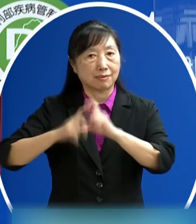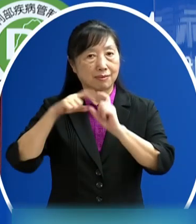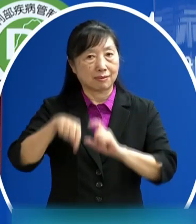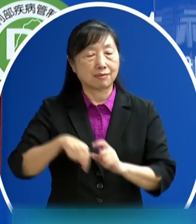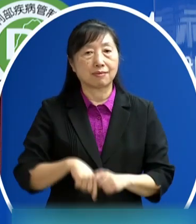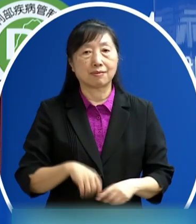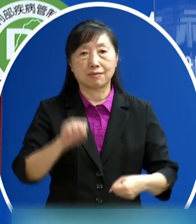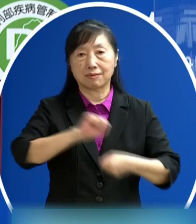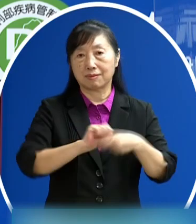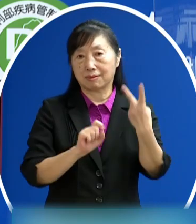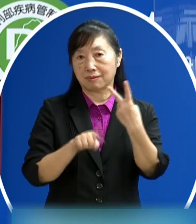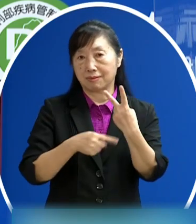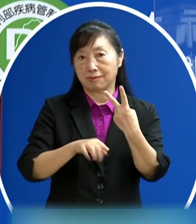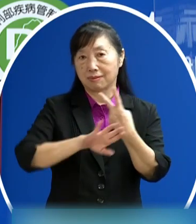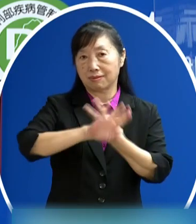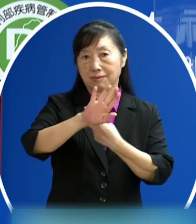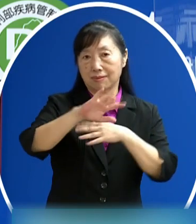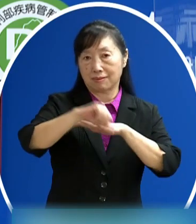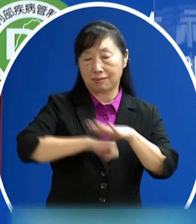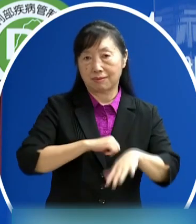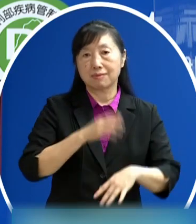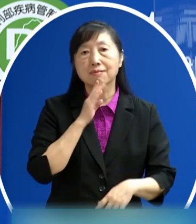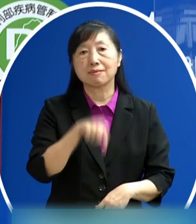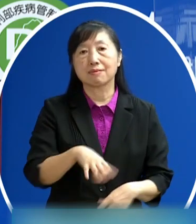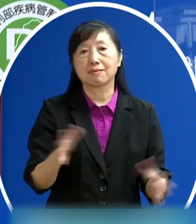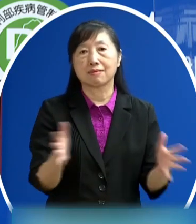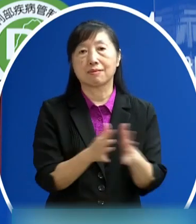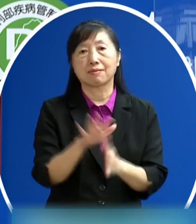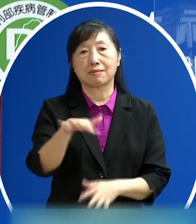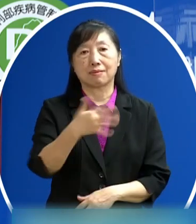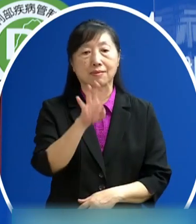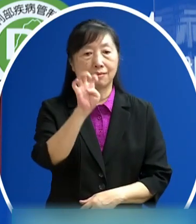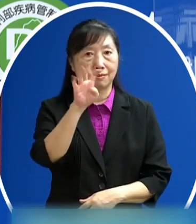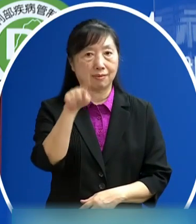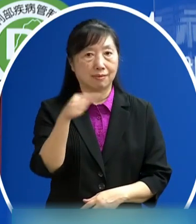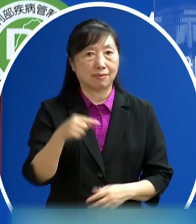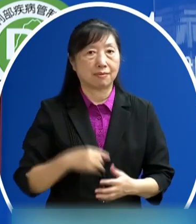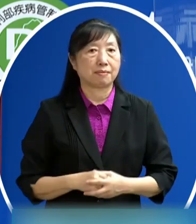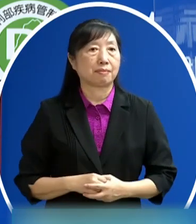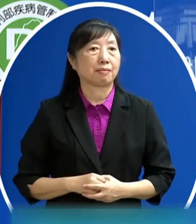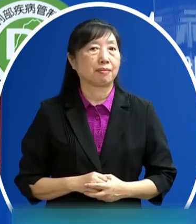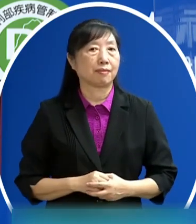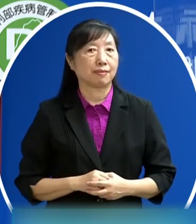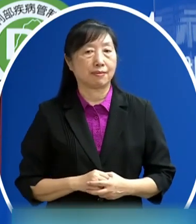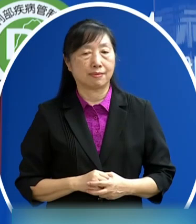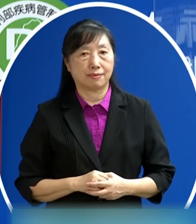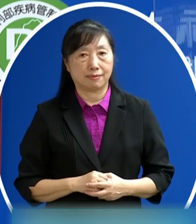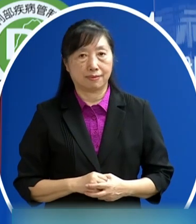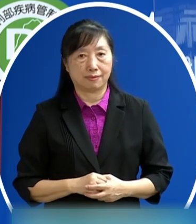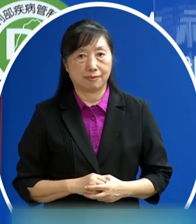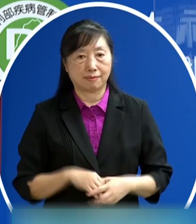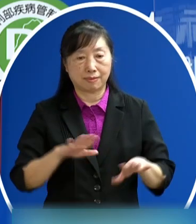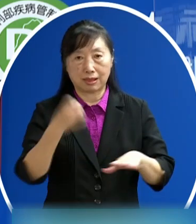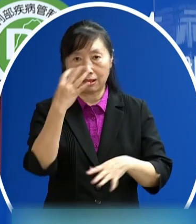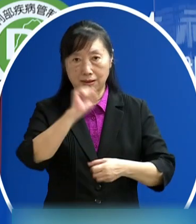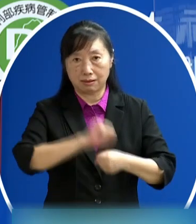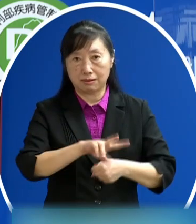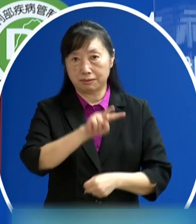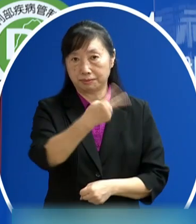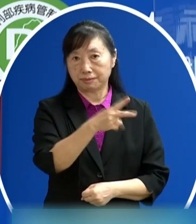加上2个境外移入啊，总共是544例。那今天新增